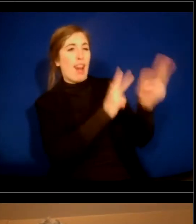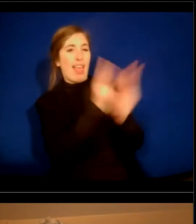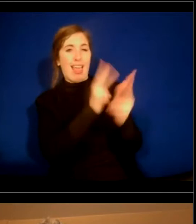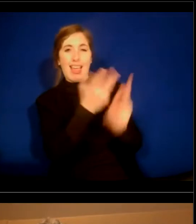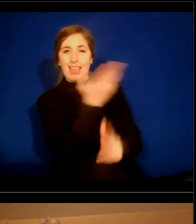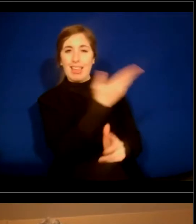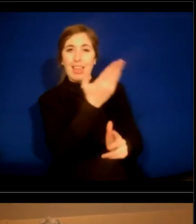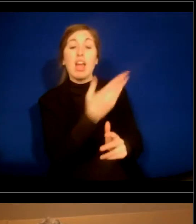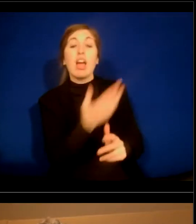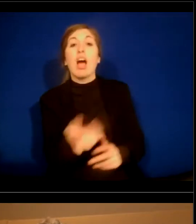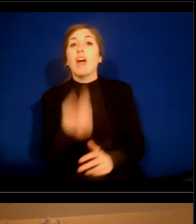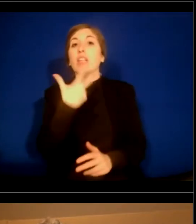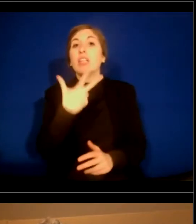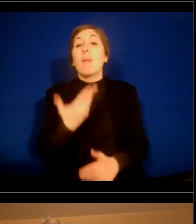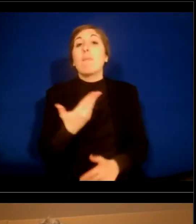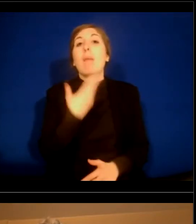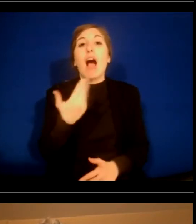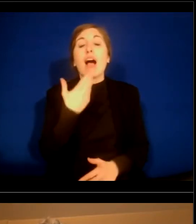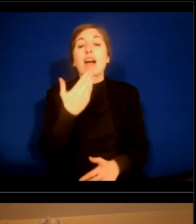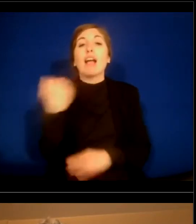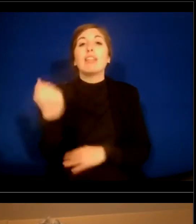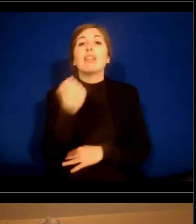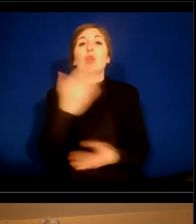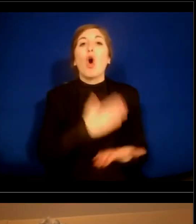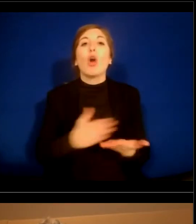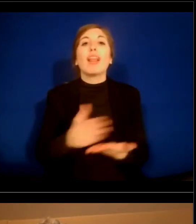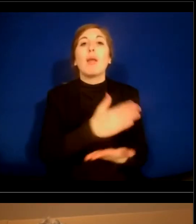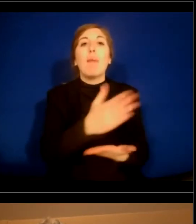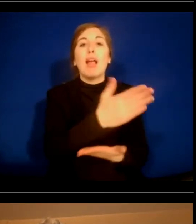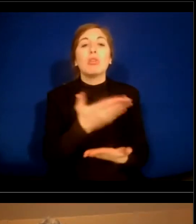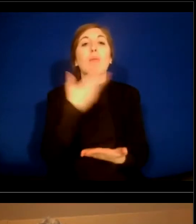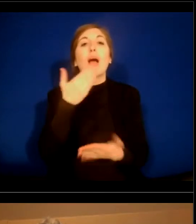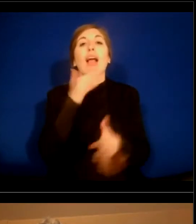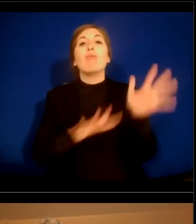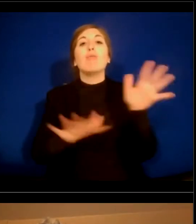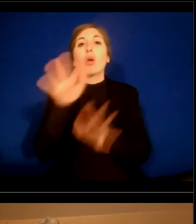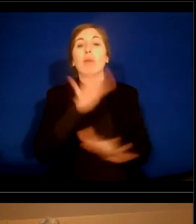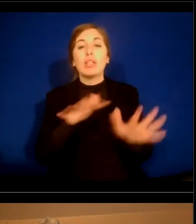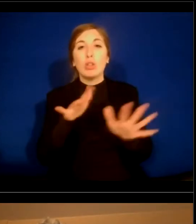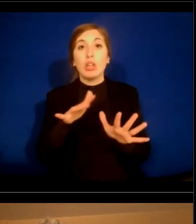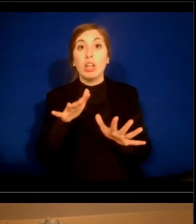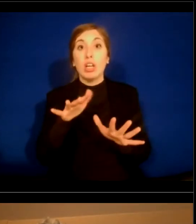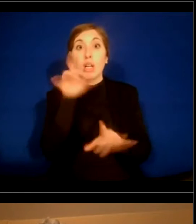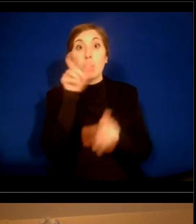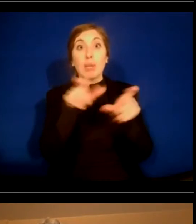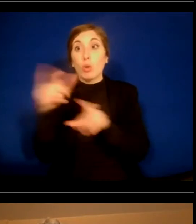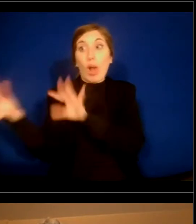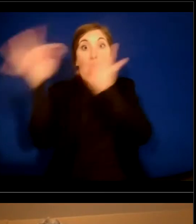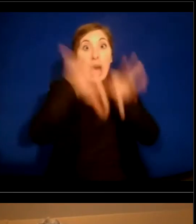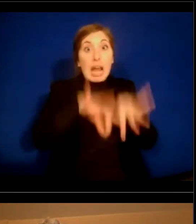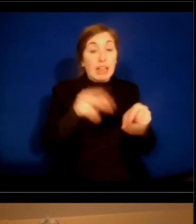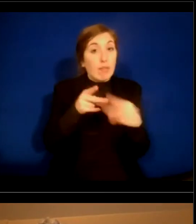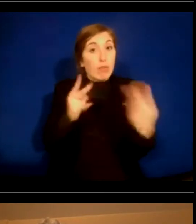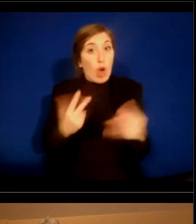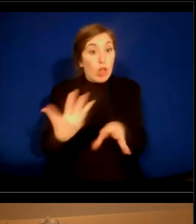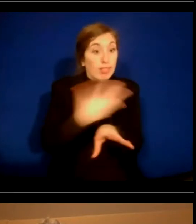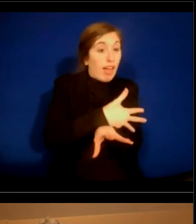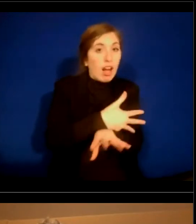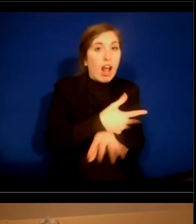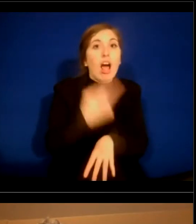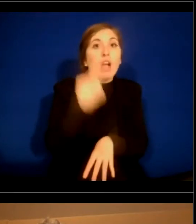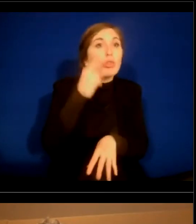orientamento, mancano le informazioni. Quando le famiglie arrivano, quando le persone arrivano lì, non sanno qual è il prossimo step da